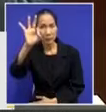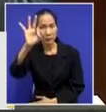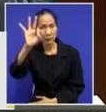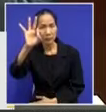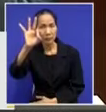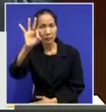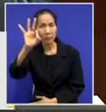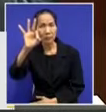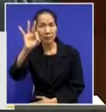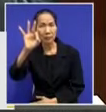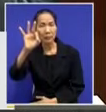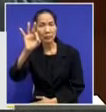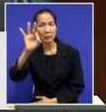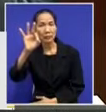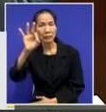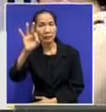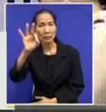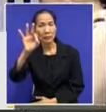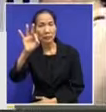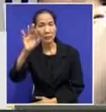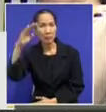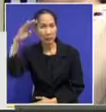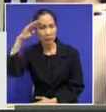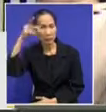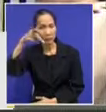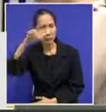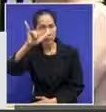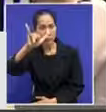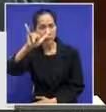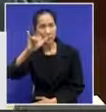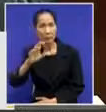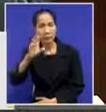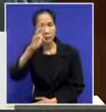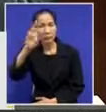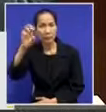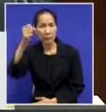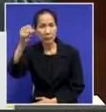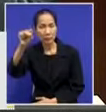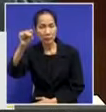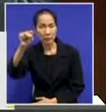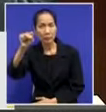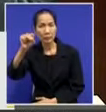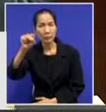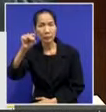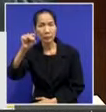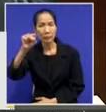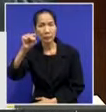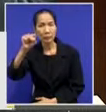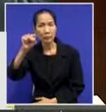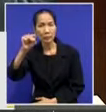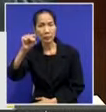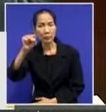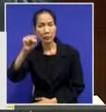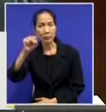ายสัญชัยจุลมน พลเอกประยุทธ์จันทร์โอชาครับ 610นายสัญญ